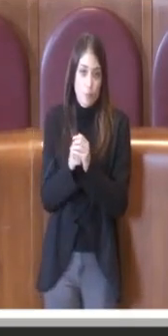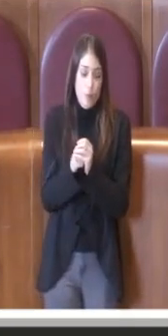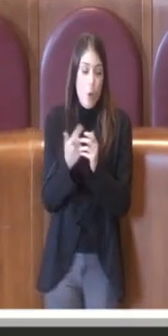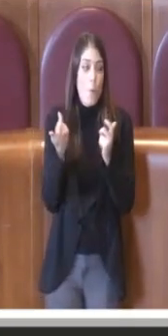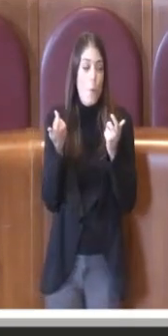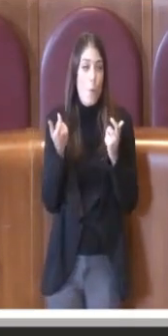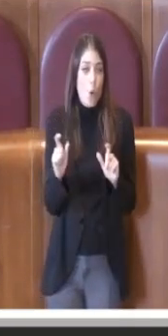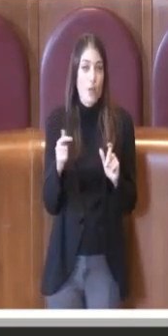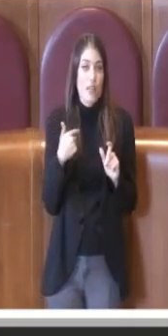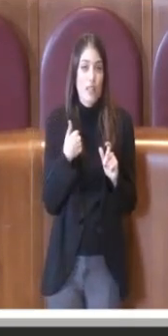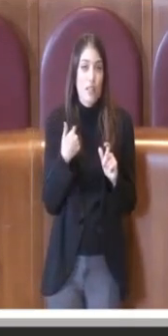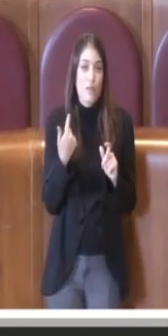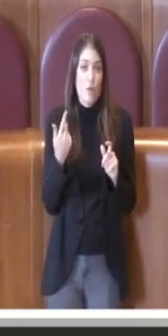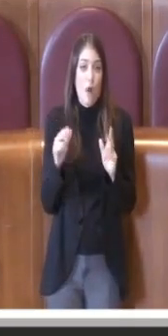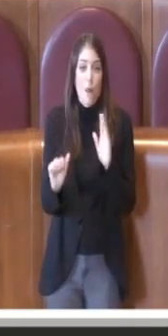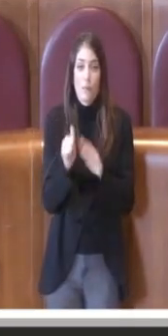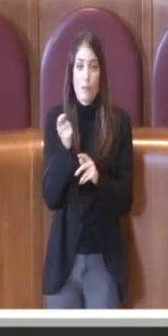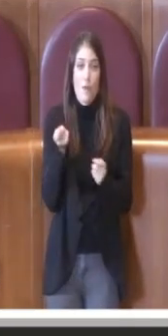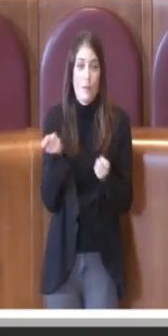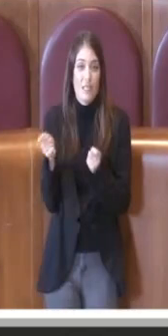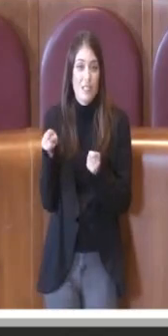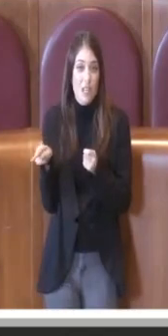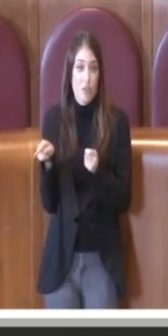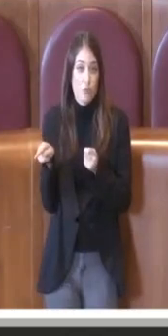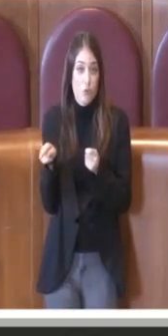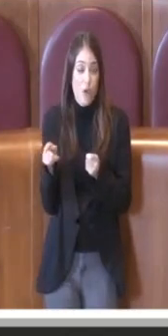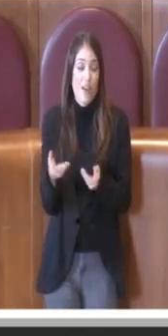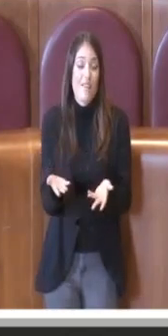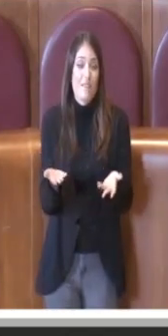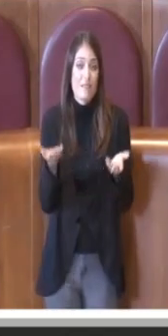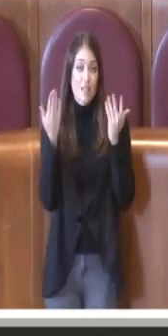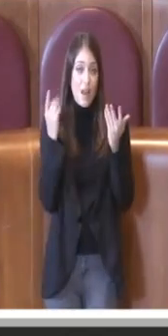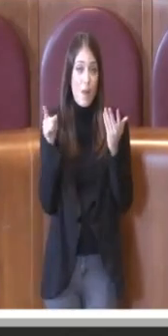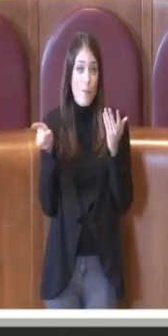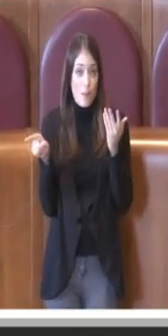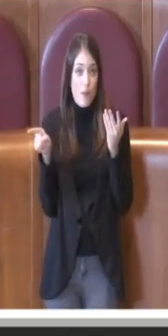perché innanzitutto è la prima amministrazione che ha previsto